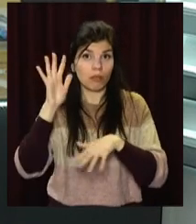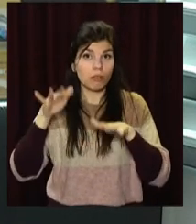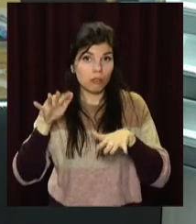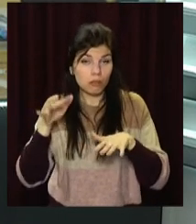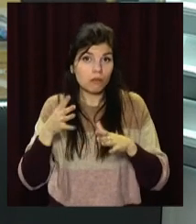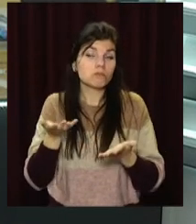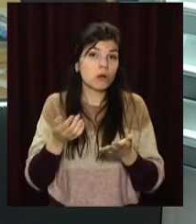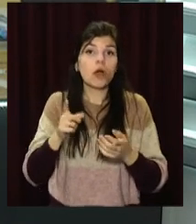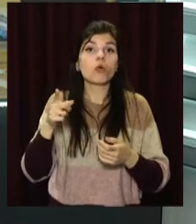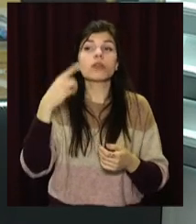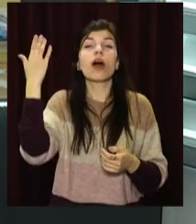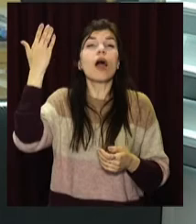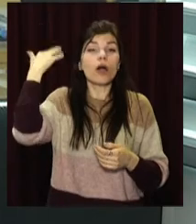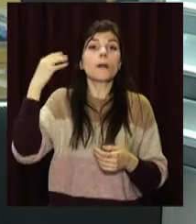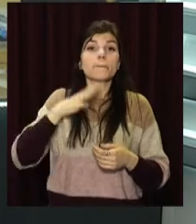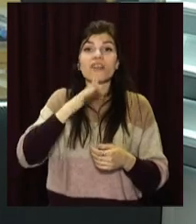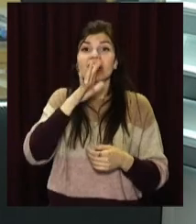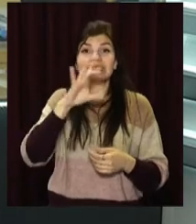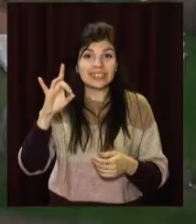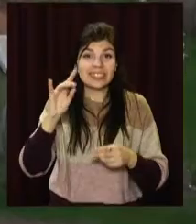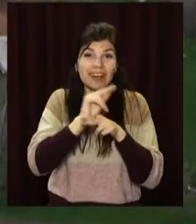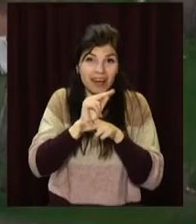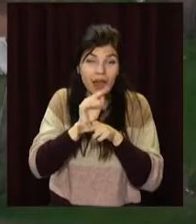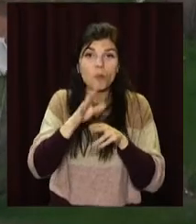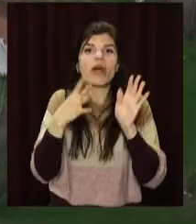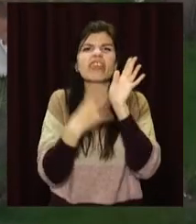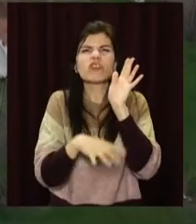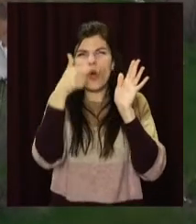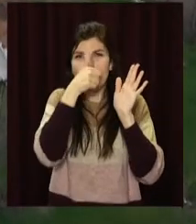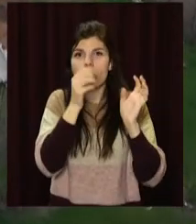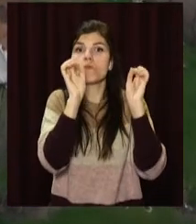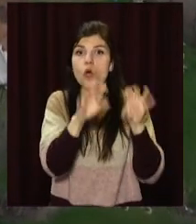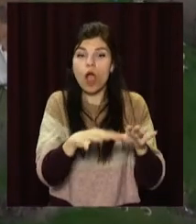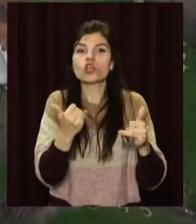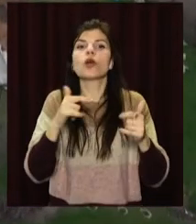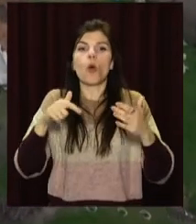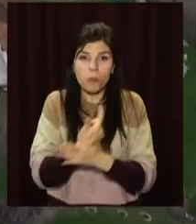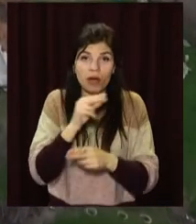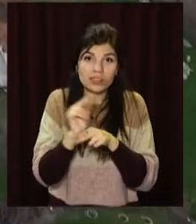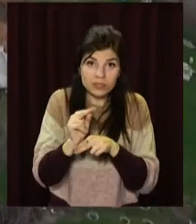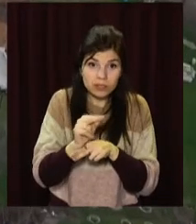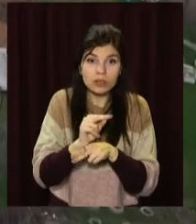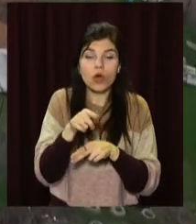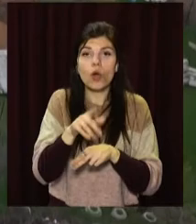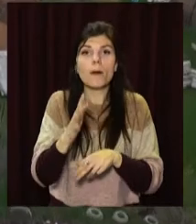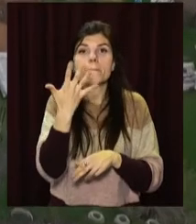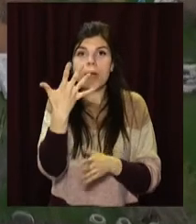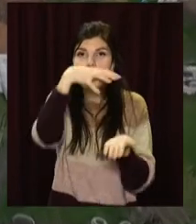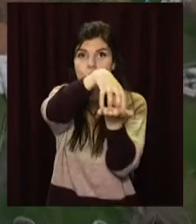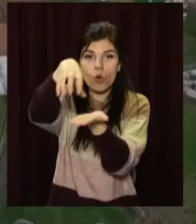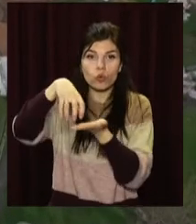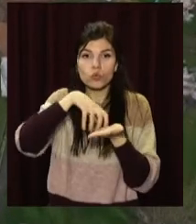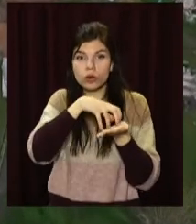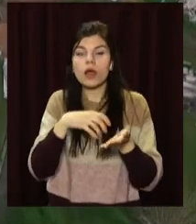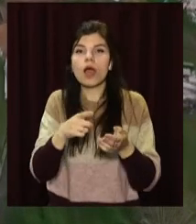почали зводити ще за радянських часів, але в 90-ті покинули. Зараз споруду реанімують. В оновленій будівлі буде 5 корпусів,